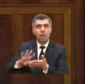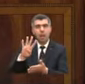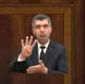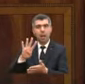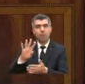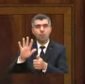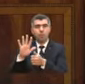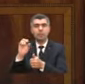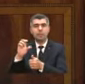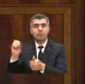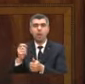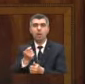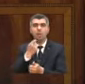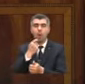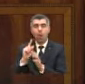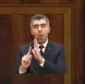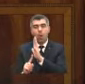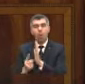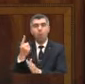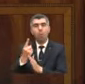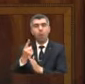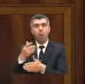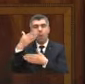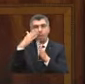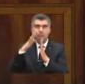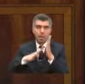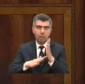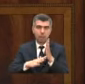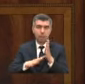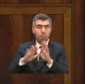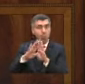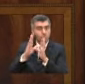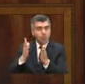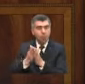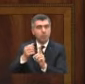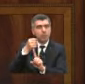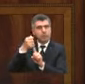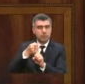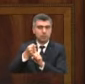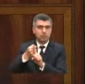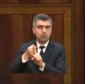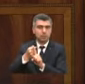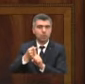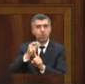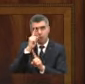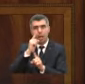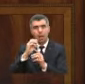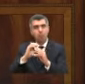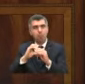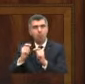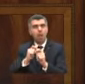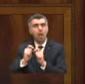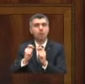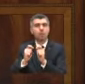دواء لأول مرة في تاريخ المغرب. فهذه كلها جهود ما كافياش، باقي هناك نقاش، بالمناسبة